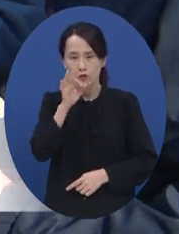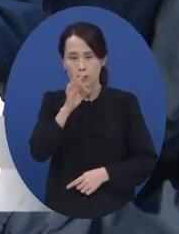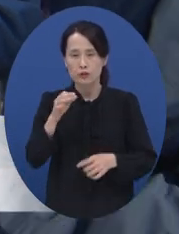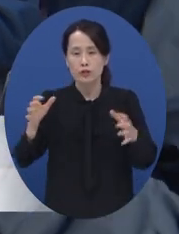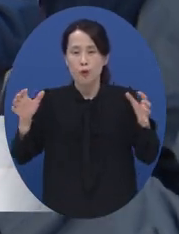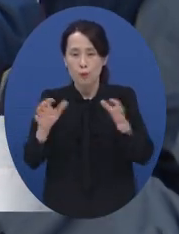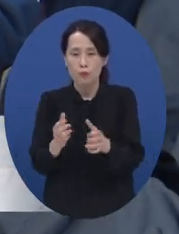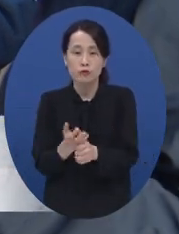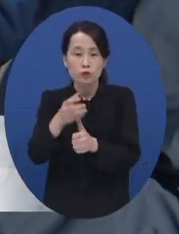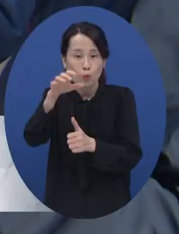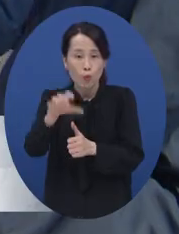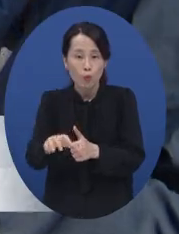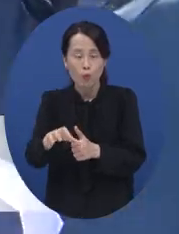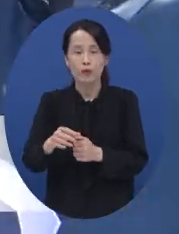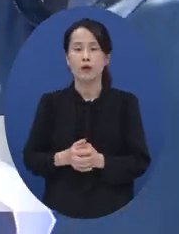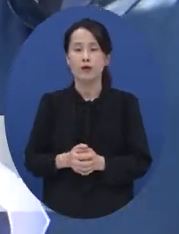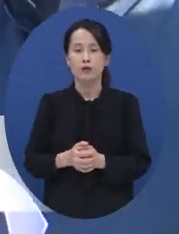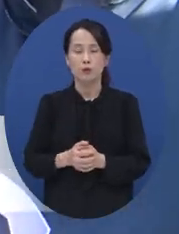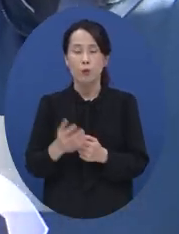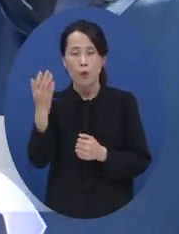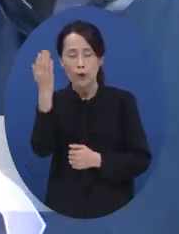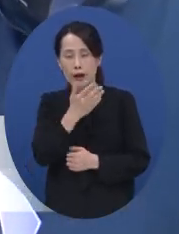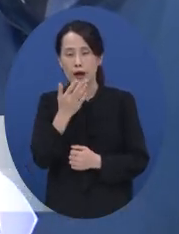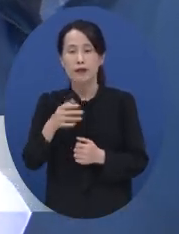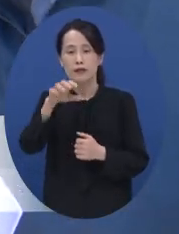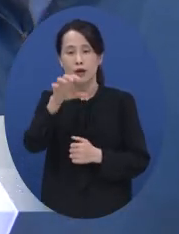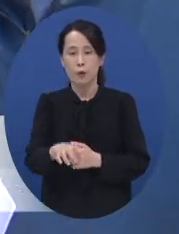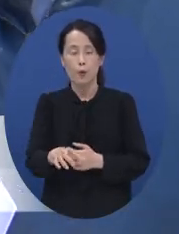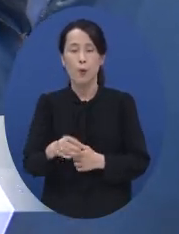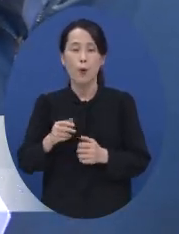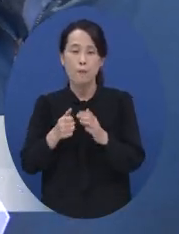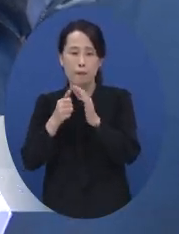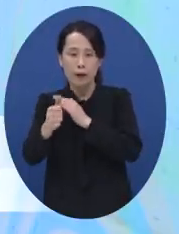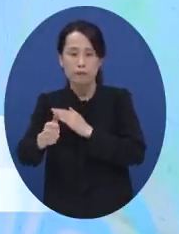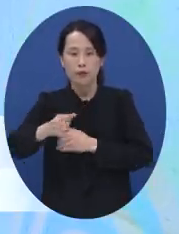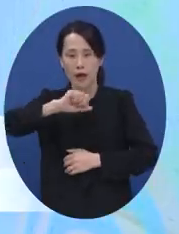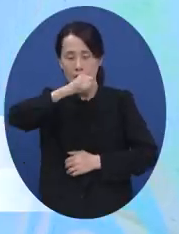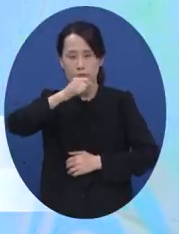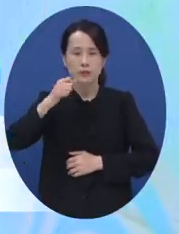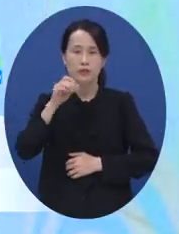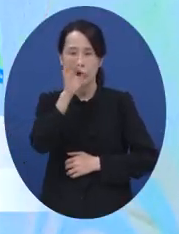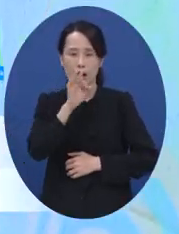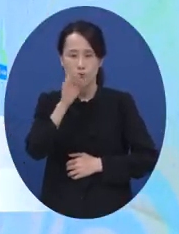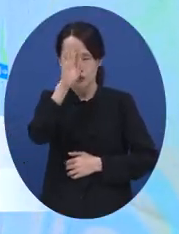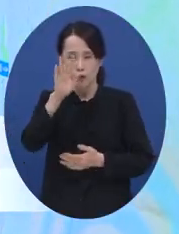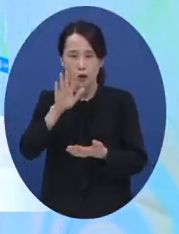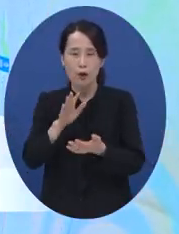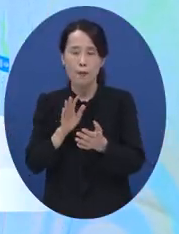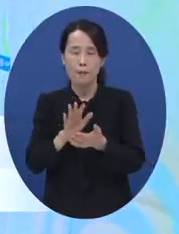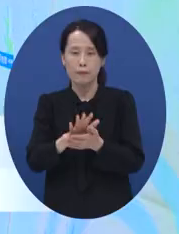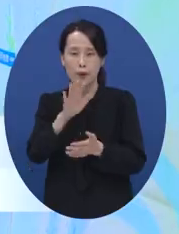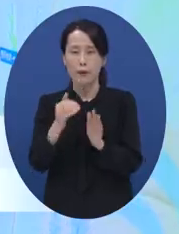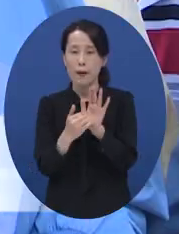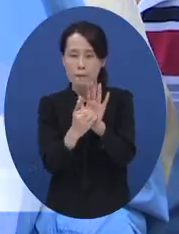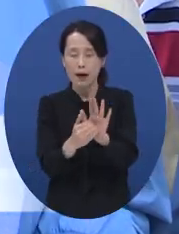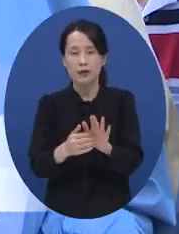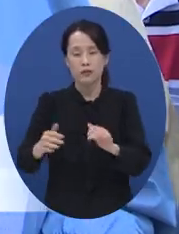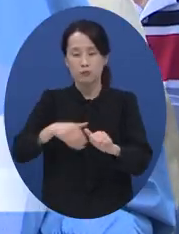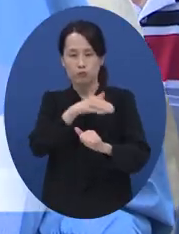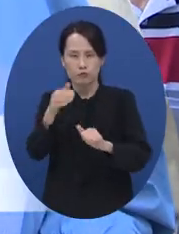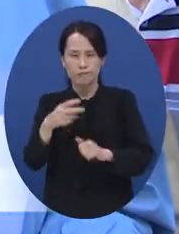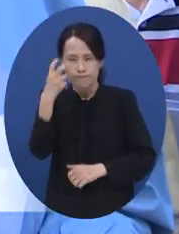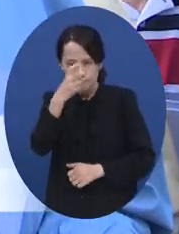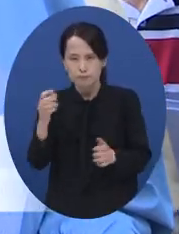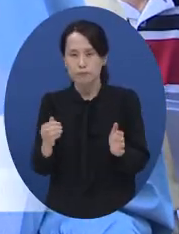있는 돼지 밀집사육단지와 거점 소독시설을 방문해 아프리카 돼지열병 차단 방역 상황을